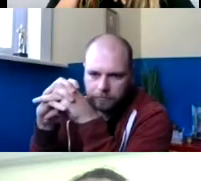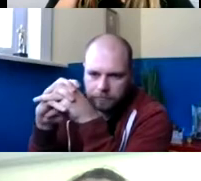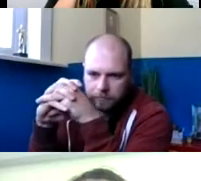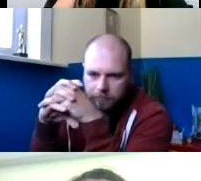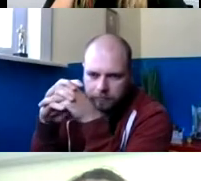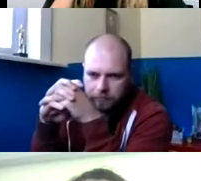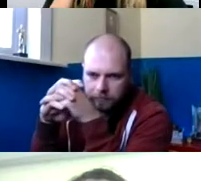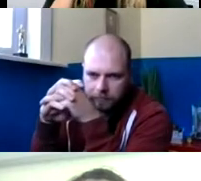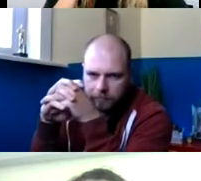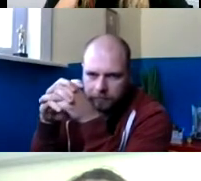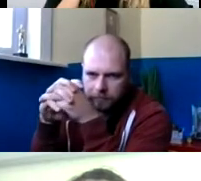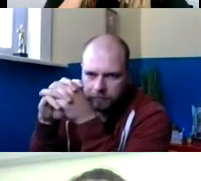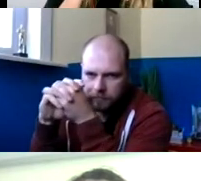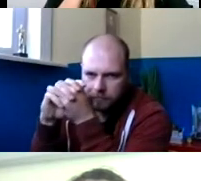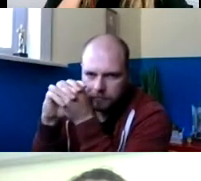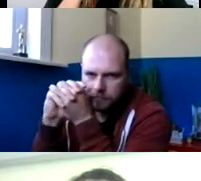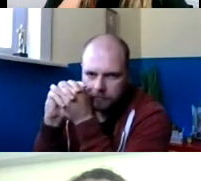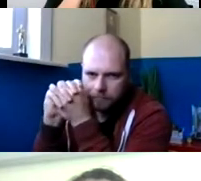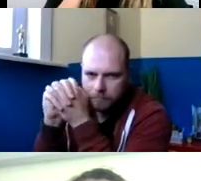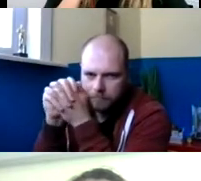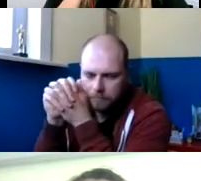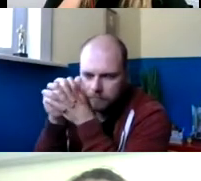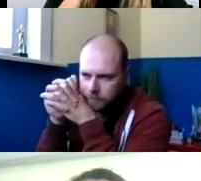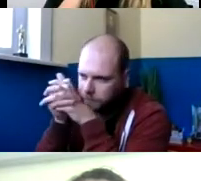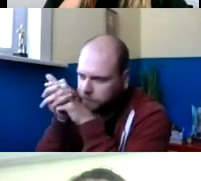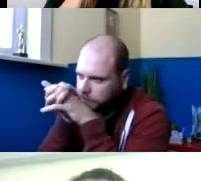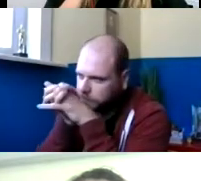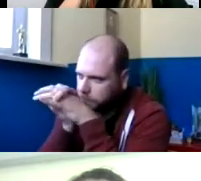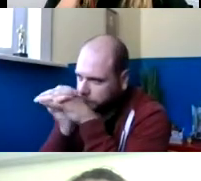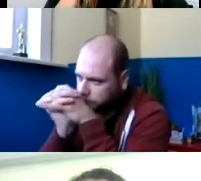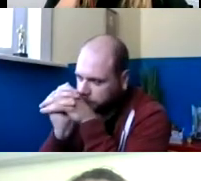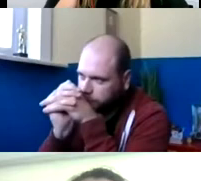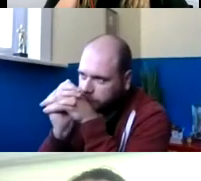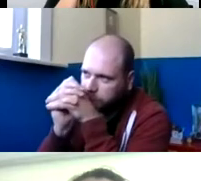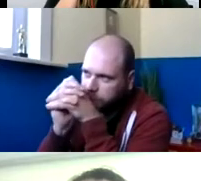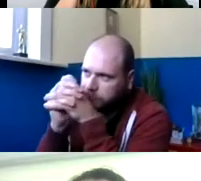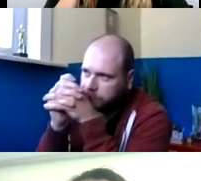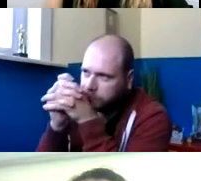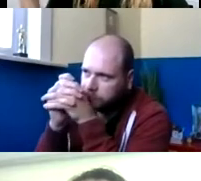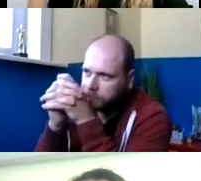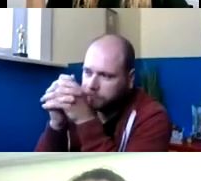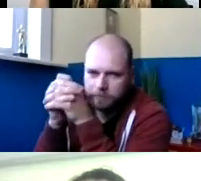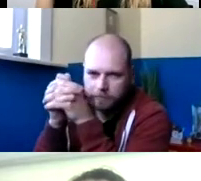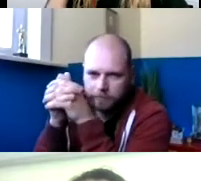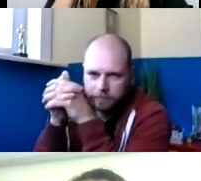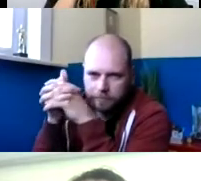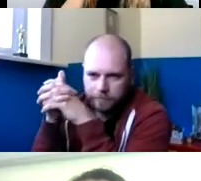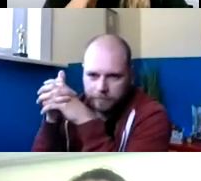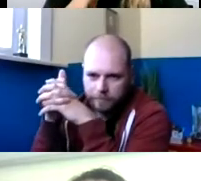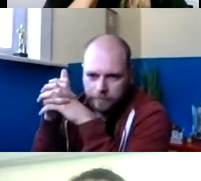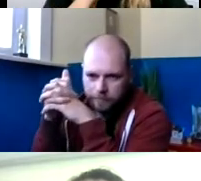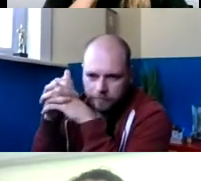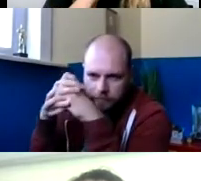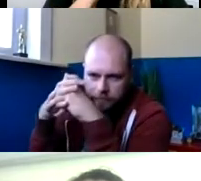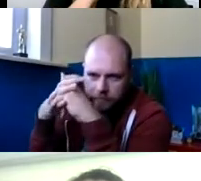animator zou symptomen vertonen of zo. Hè. Dus daar hopen we wel nog te kunnen rekenen op logische redenering van